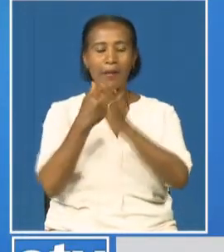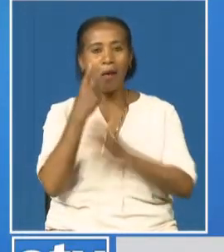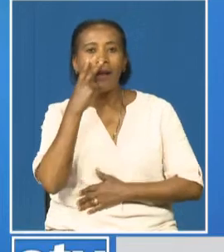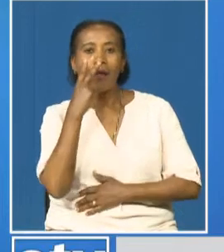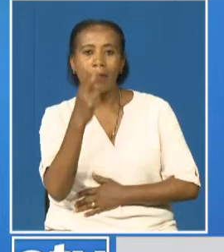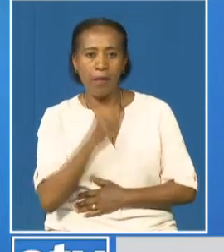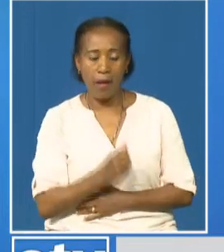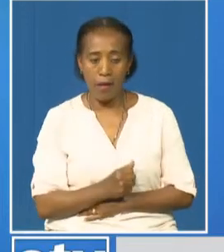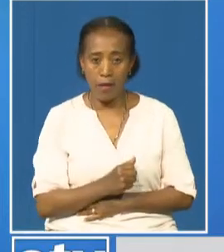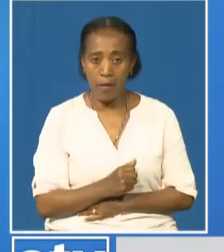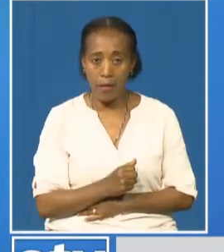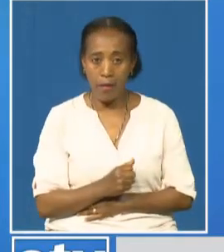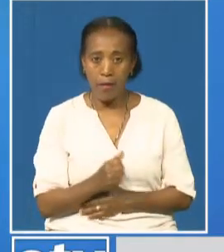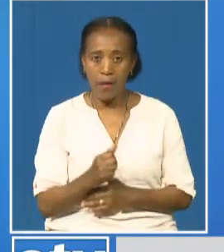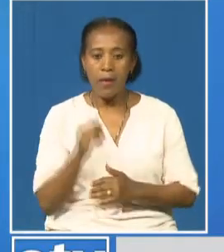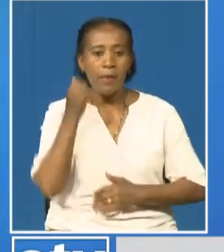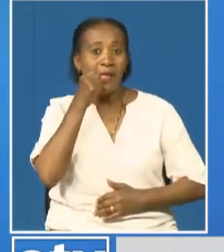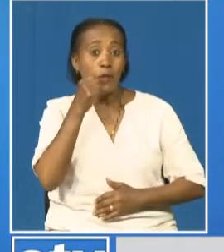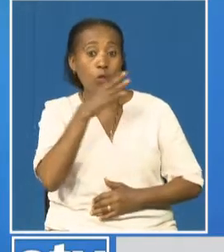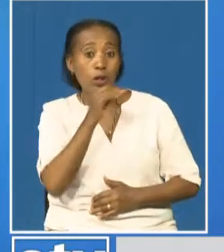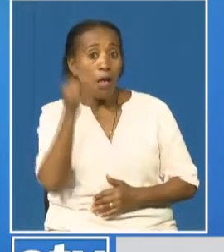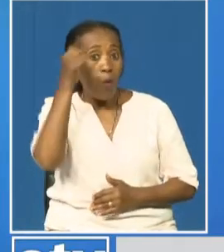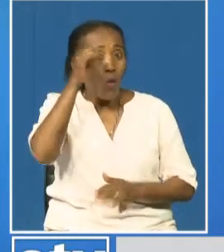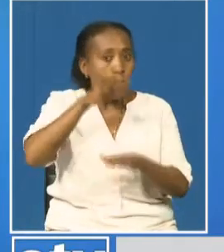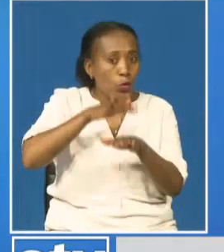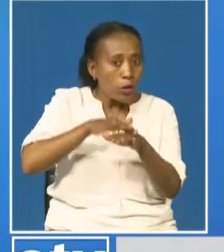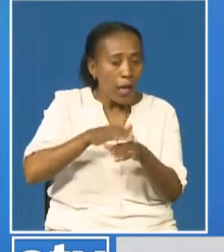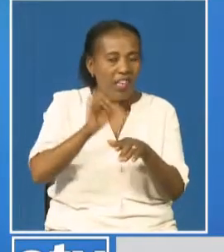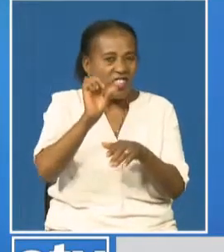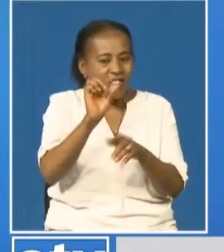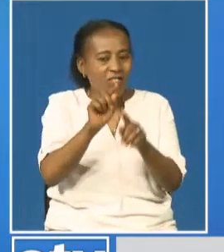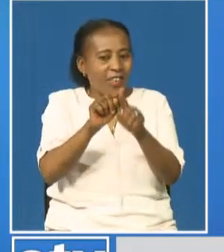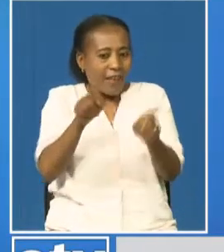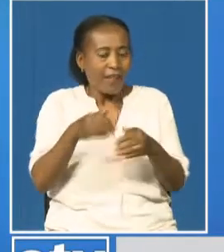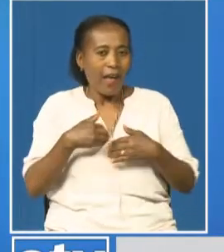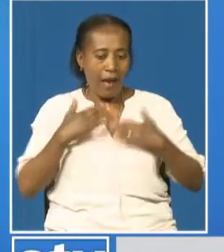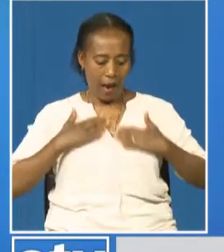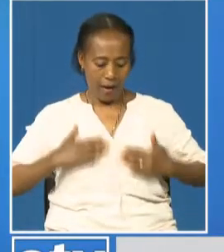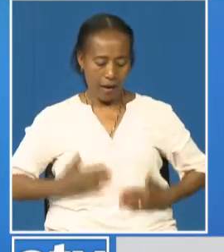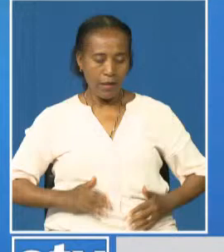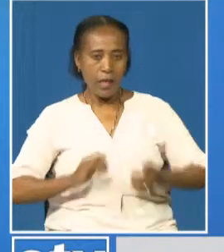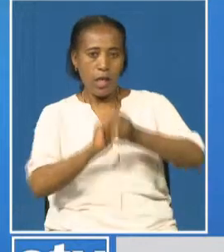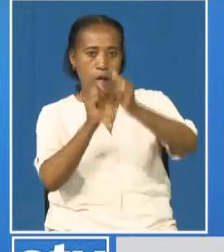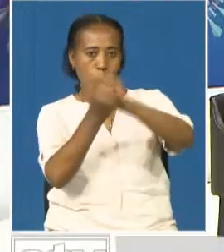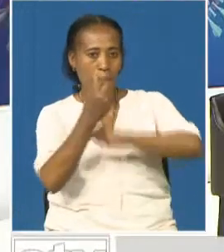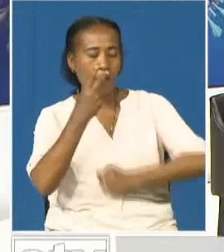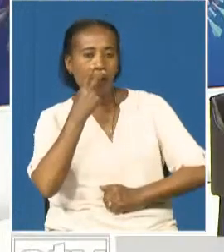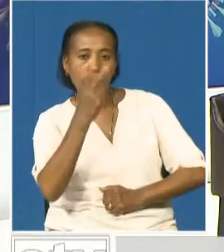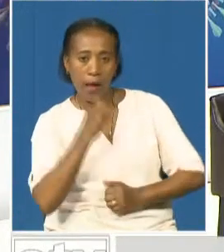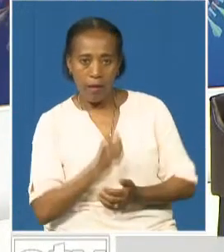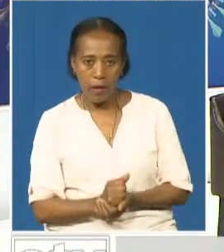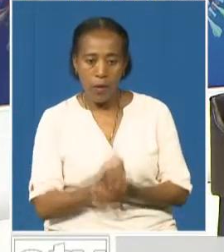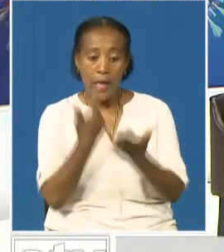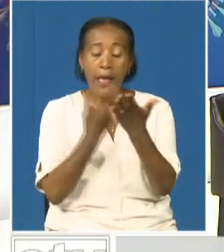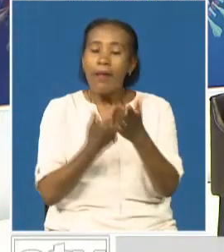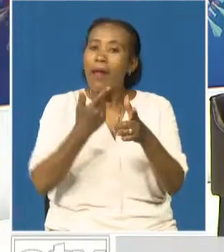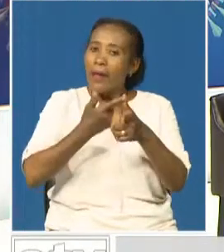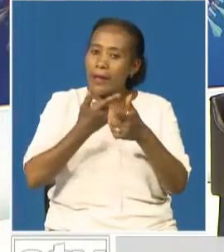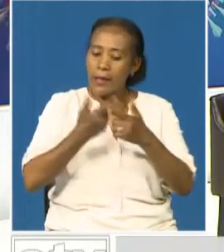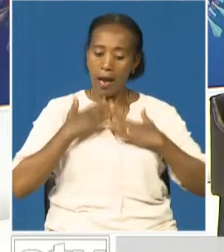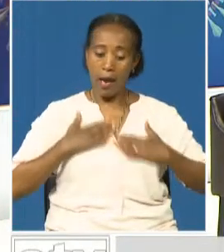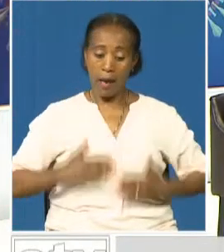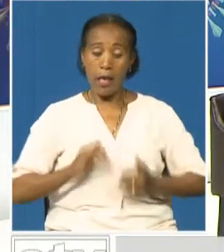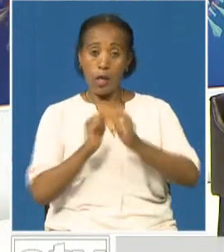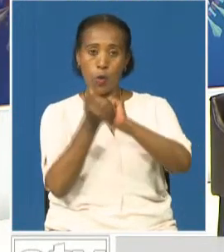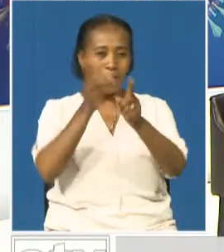ይታያል። በሴቶችና በወንዶች ላይ ትንሽ ለየት ያለ አካላዊ ለውጦች ይታያሉ። ይሄ እንግዲህ አካላዊ